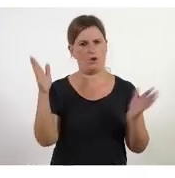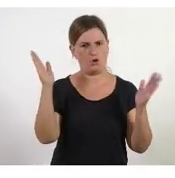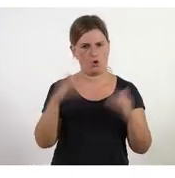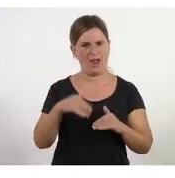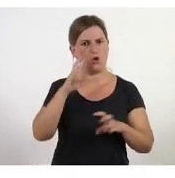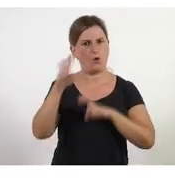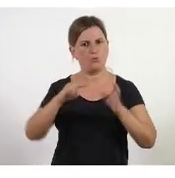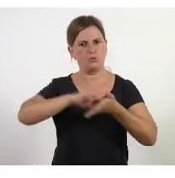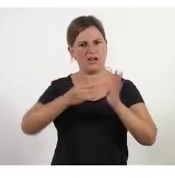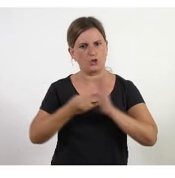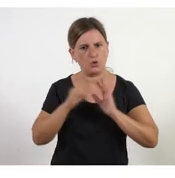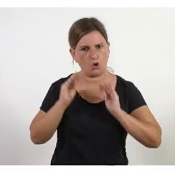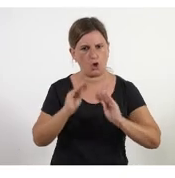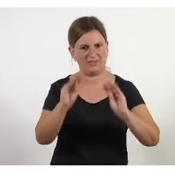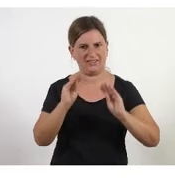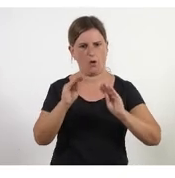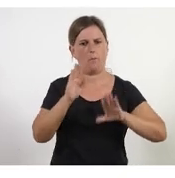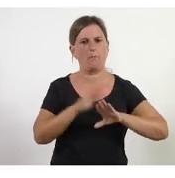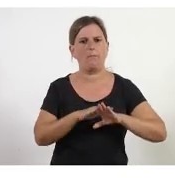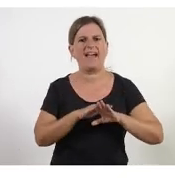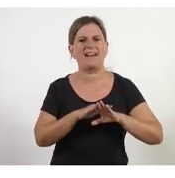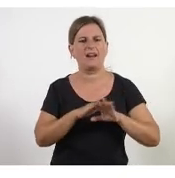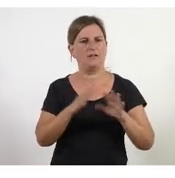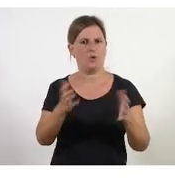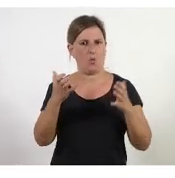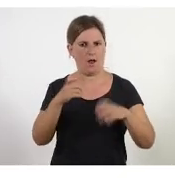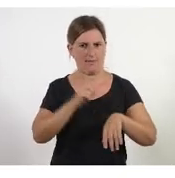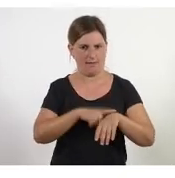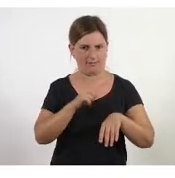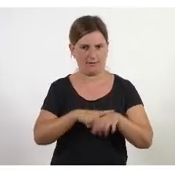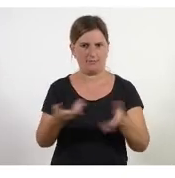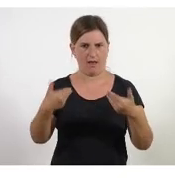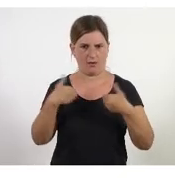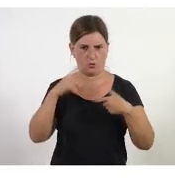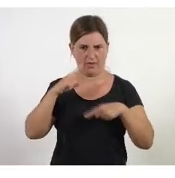que veritablement ens estalvia feina i ens ajuda en el nostre dia a dia.